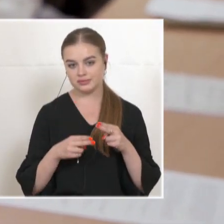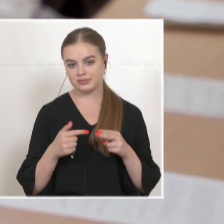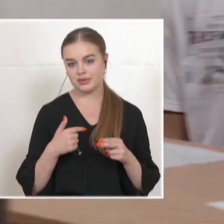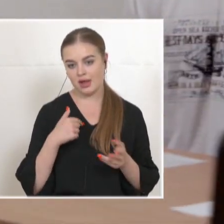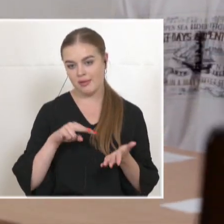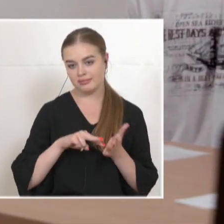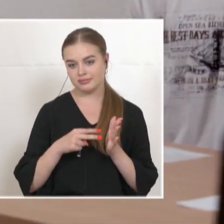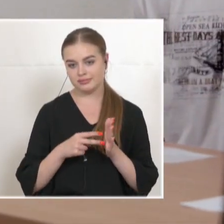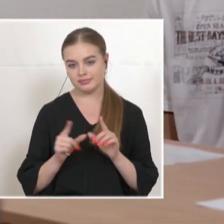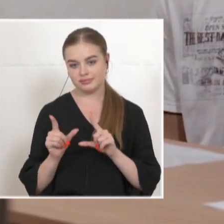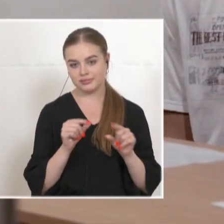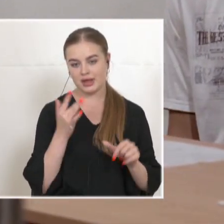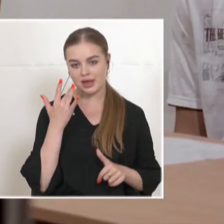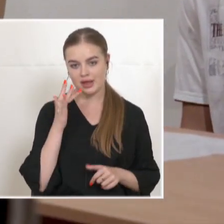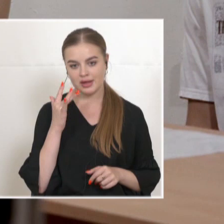збираюсь до Криму.